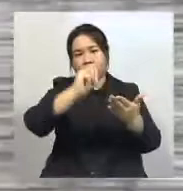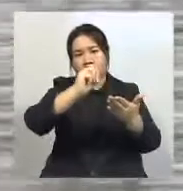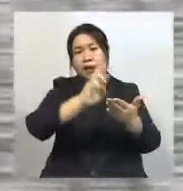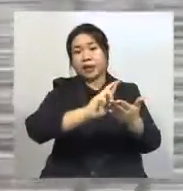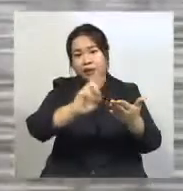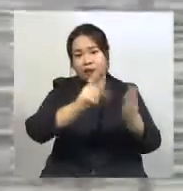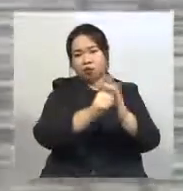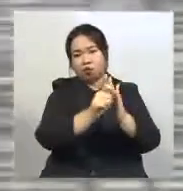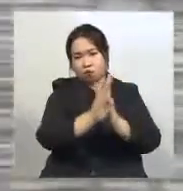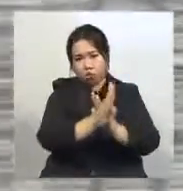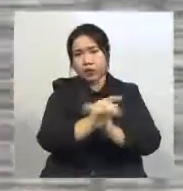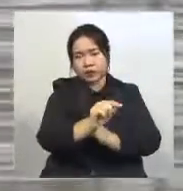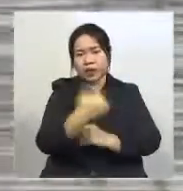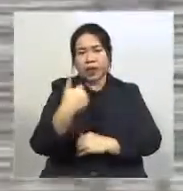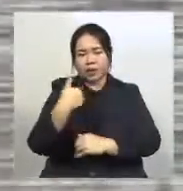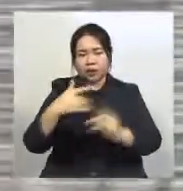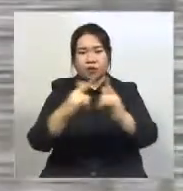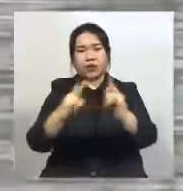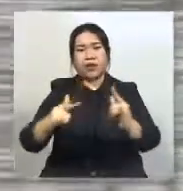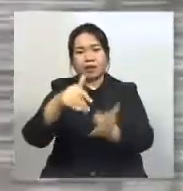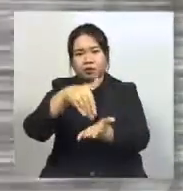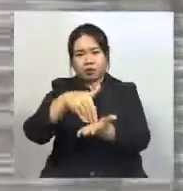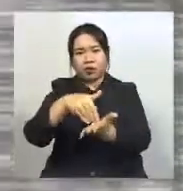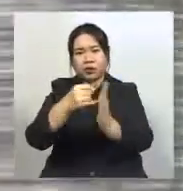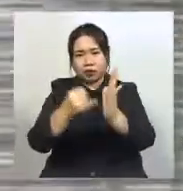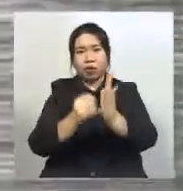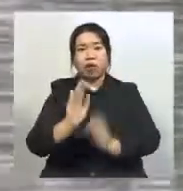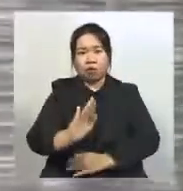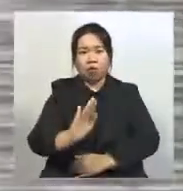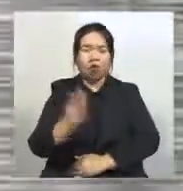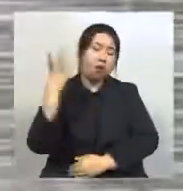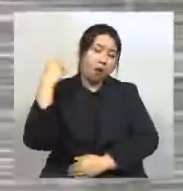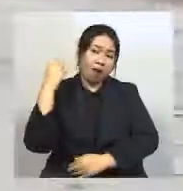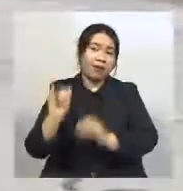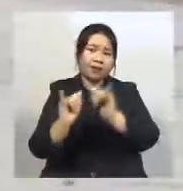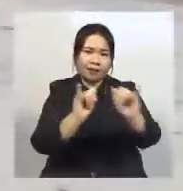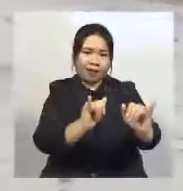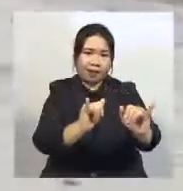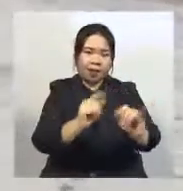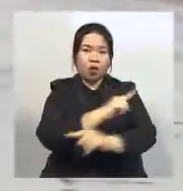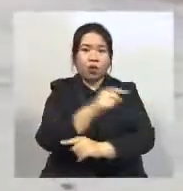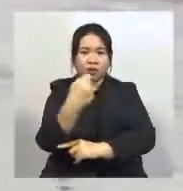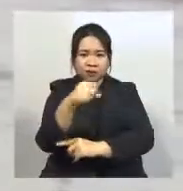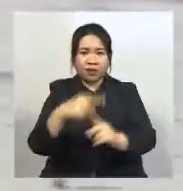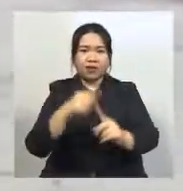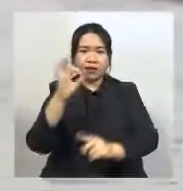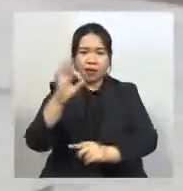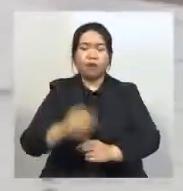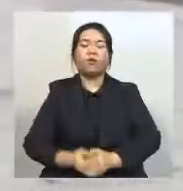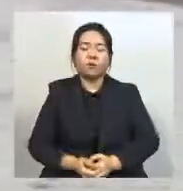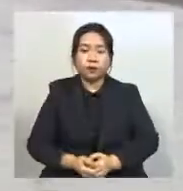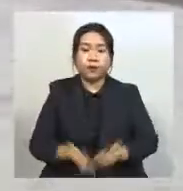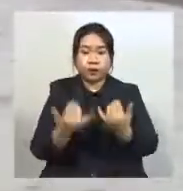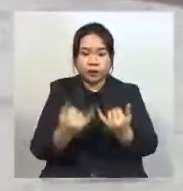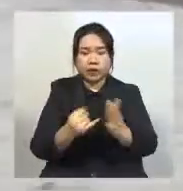อุบลราชธานีแล้วก็ที่ศาลากลางจังหวัดอุบลราชธานีตั้งแต่เมื่อวานนี้ค่ะตั้งแต่วันที่10กันยาซึ่งตอนนี้ค่ะ